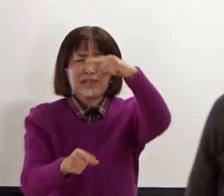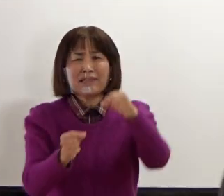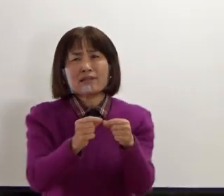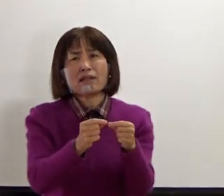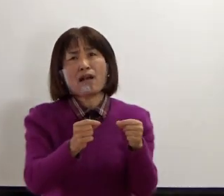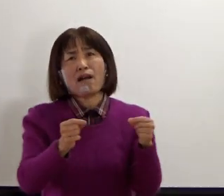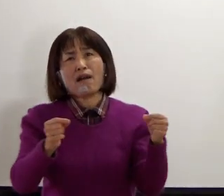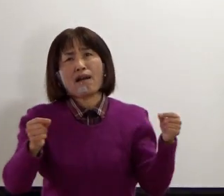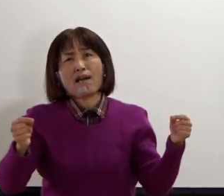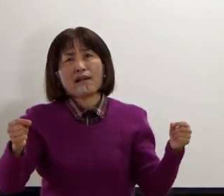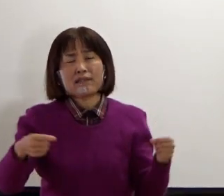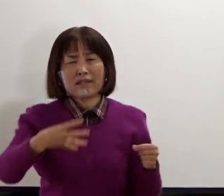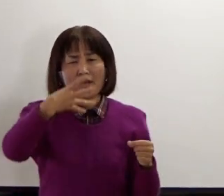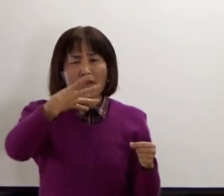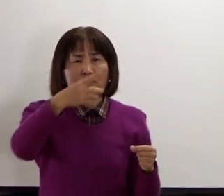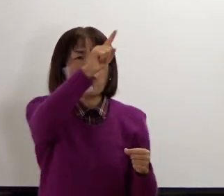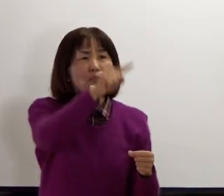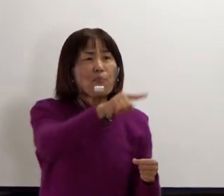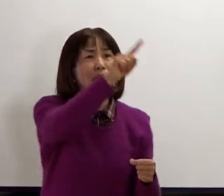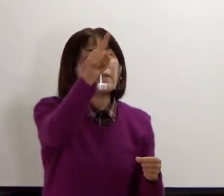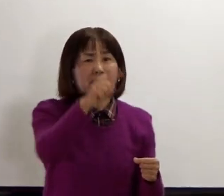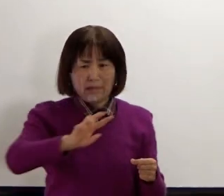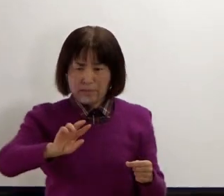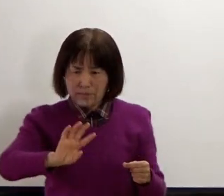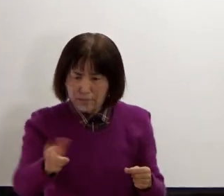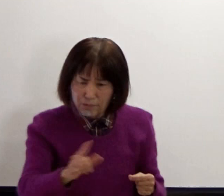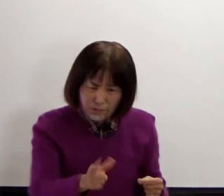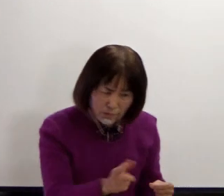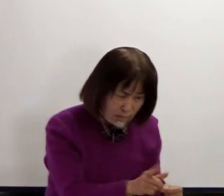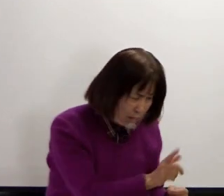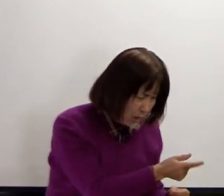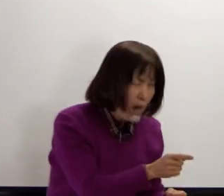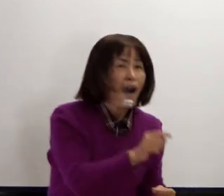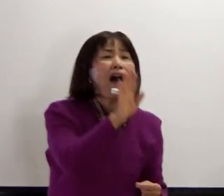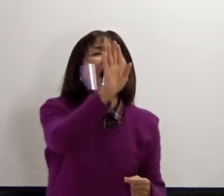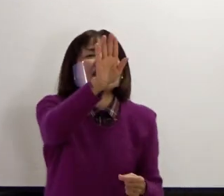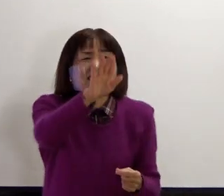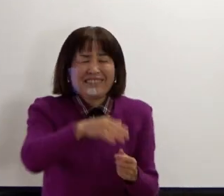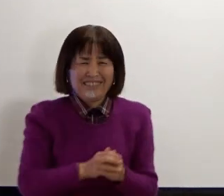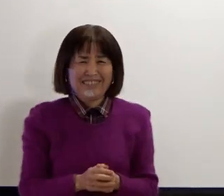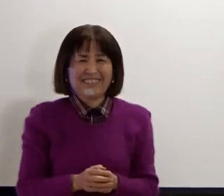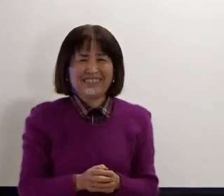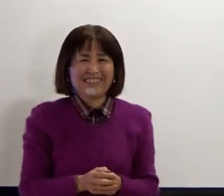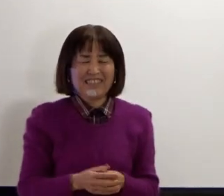1,2,3,4 ページぐらい切らんかったんかなと不思議に思いますけれども、